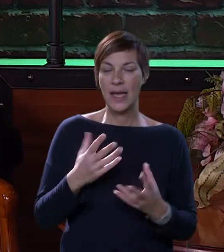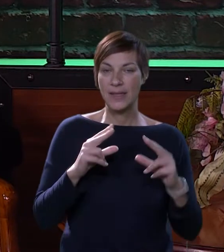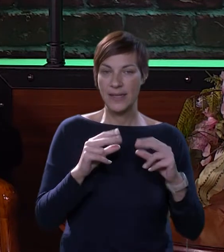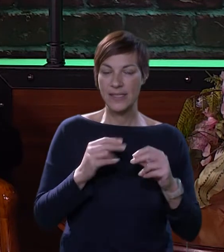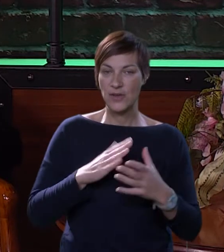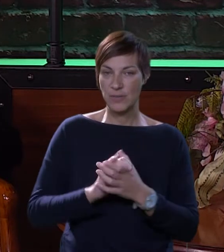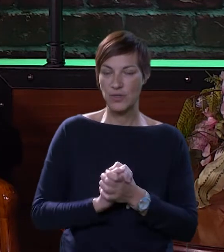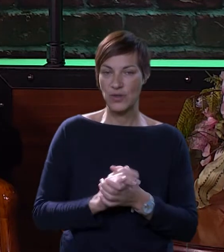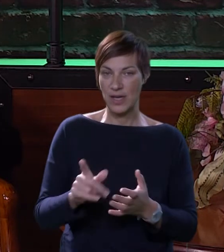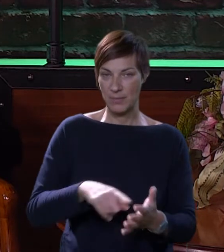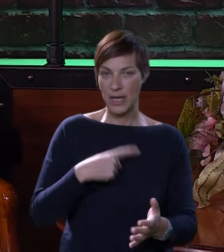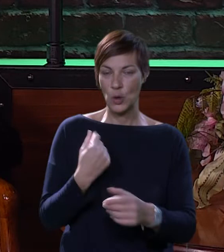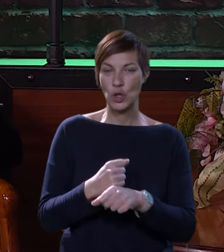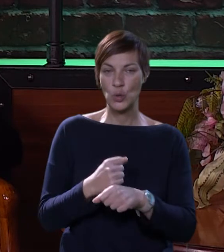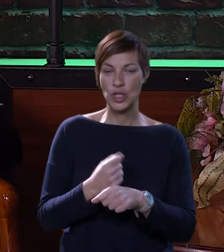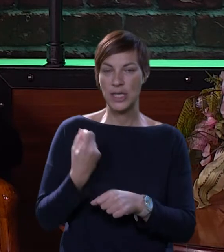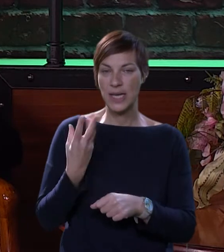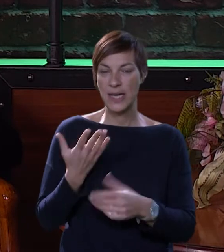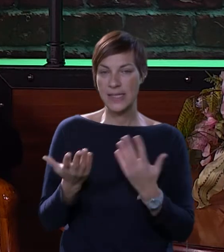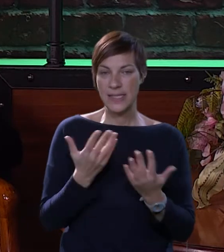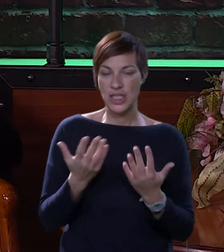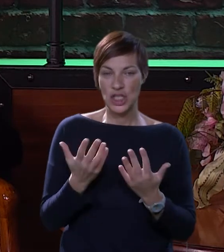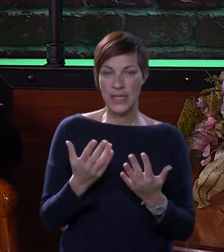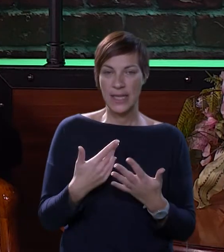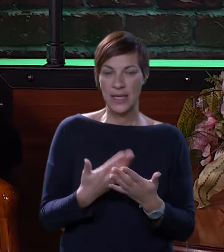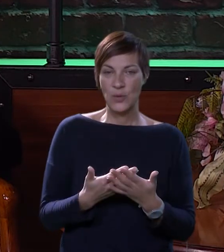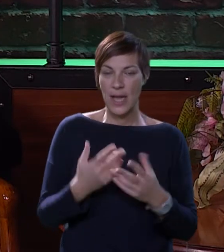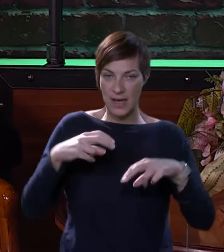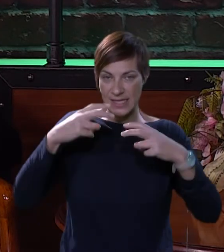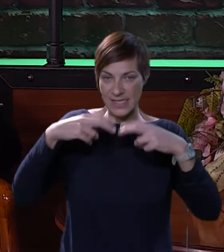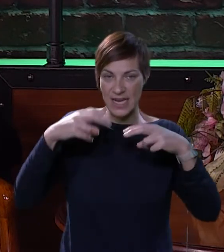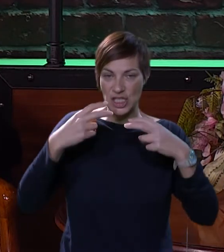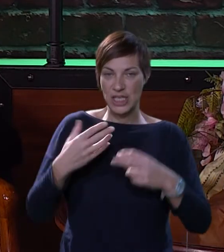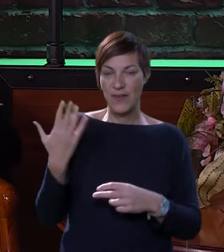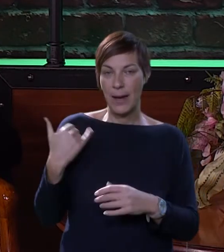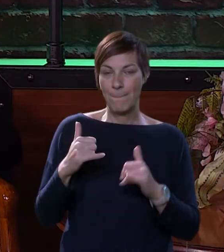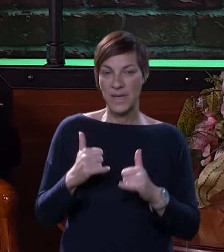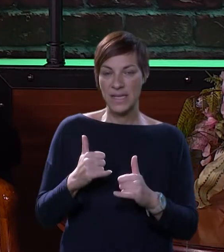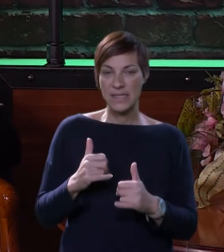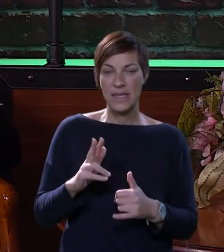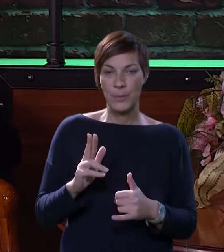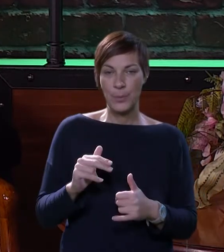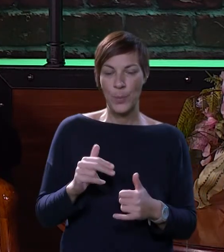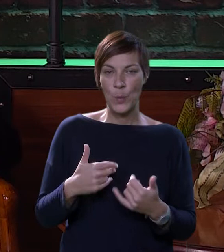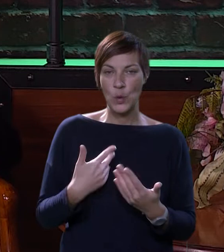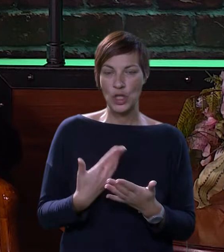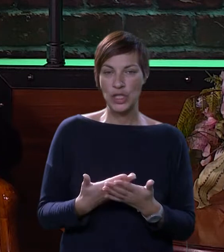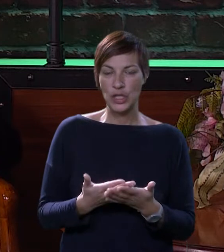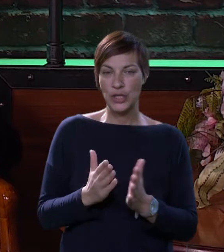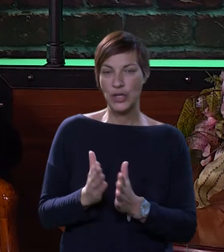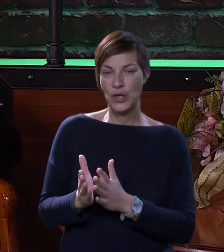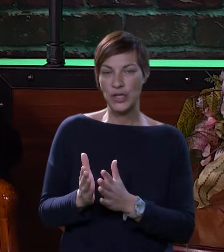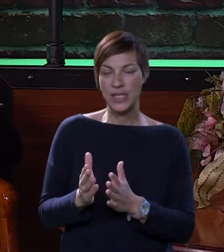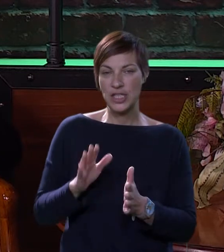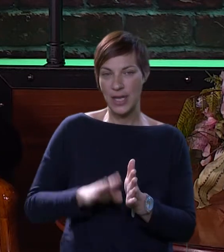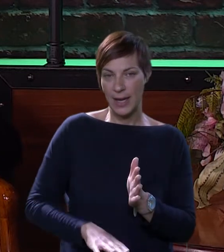razgovaram sa kolegama koji duže rade i kada se čitaju neka istraživanja prije i sad, postoji